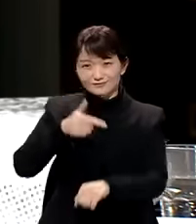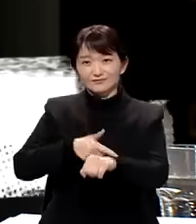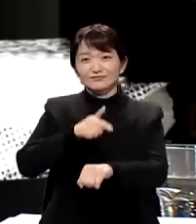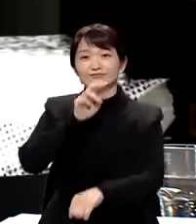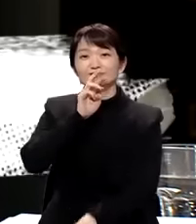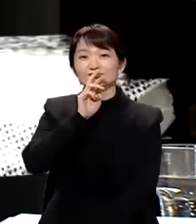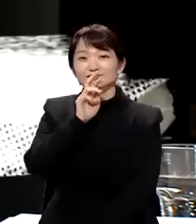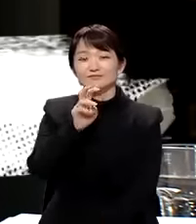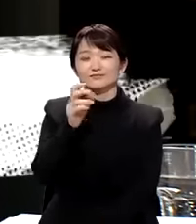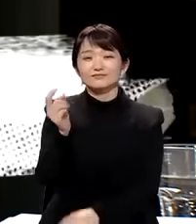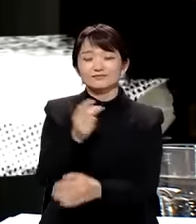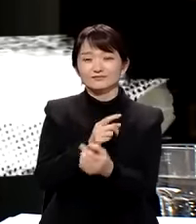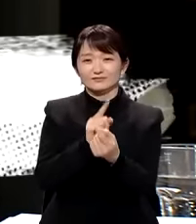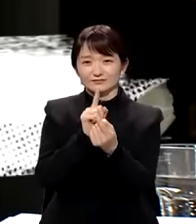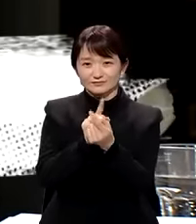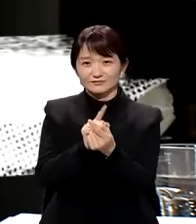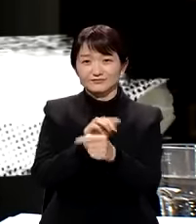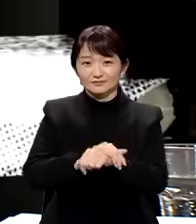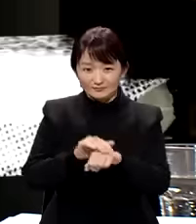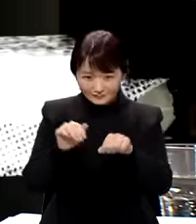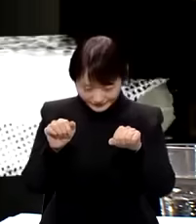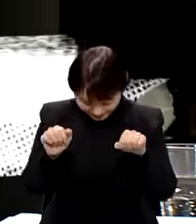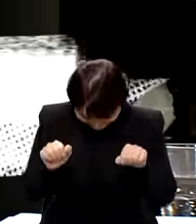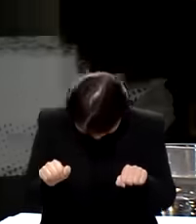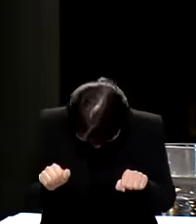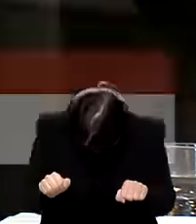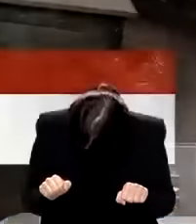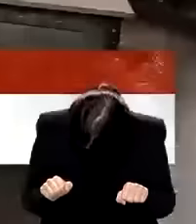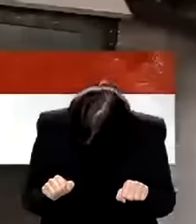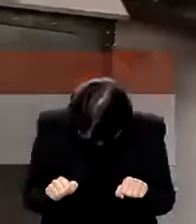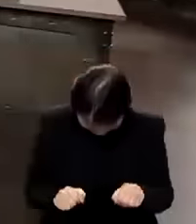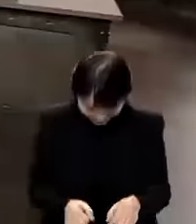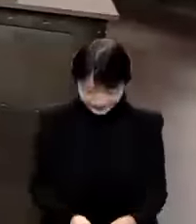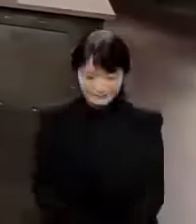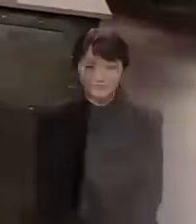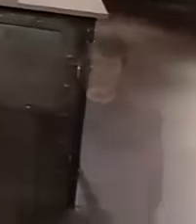판 4반 6반 저녁 6시 반에 다시 옵니다 안녕히 계십시오